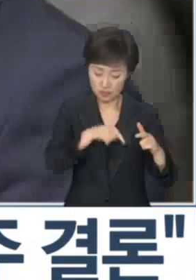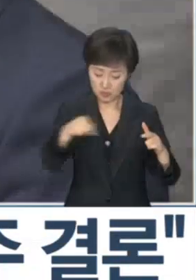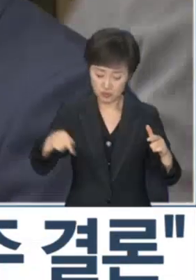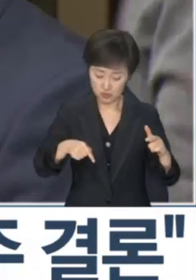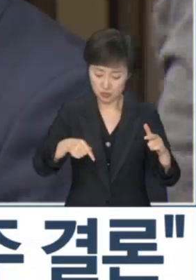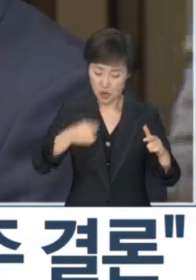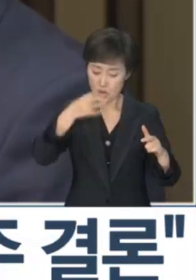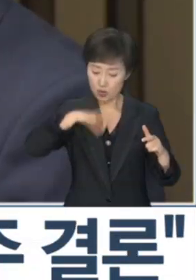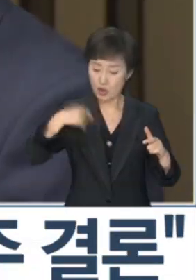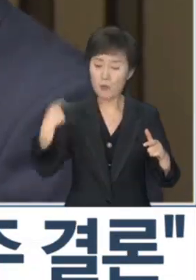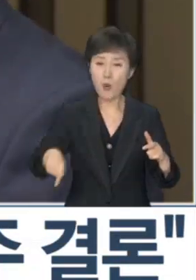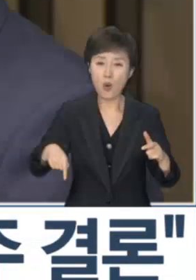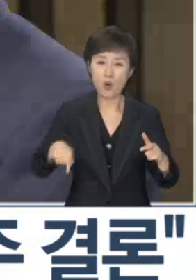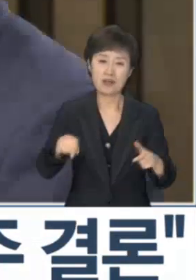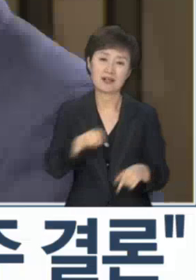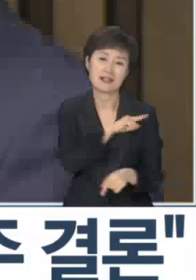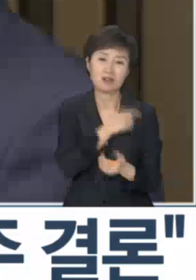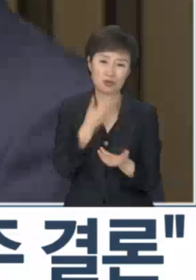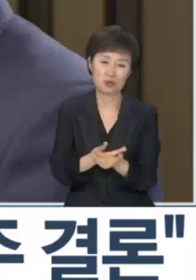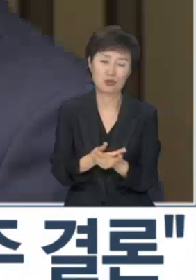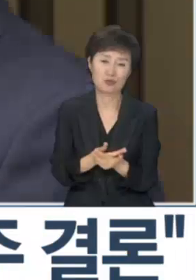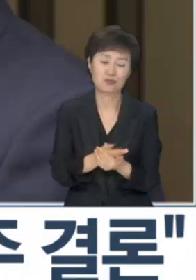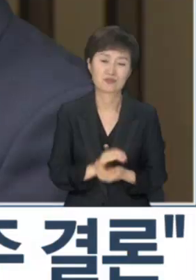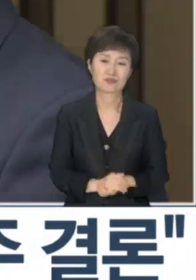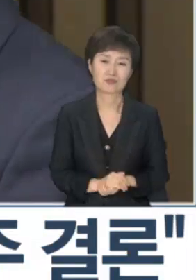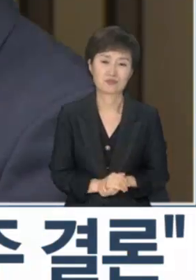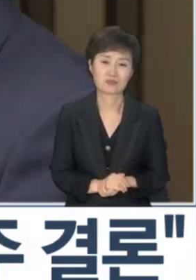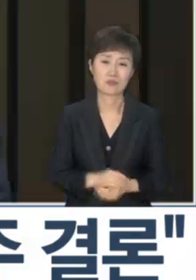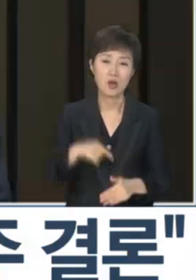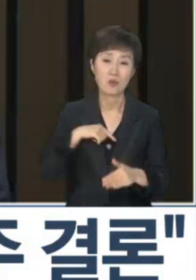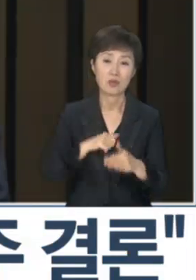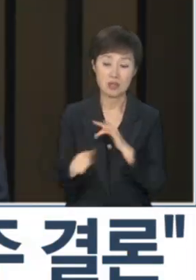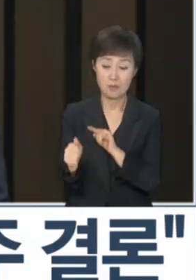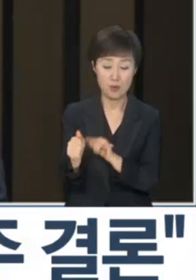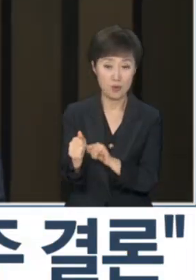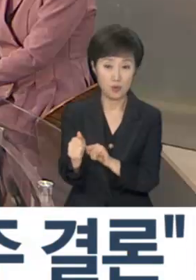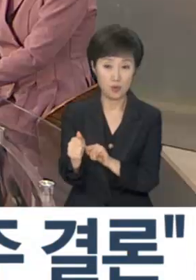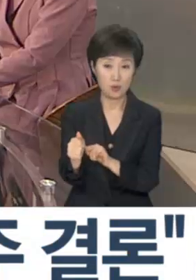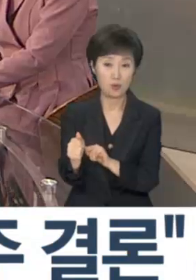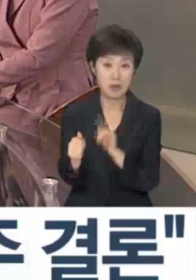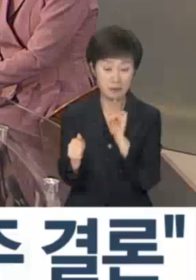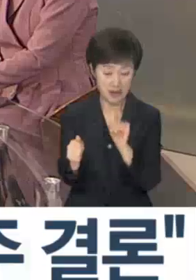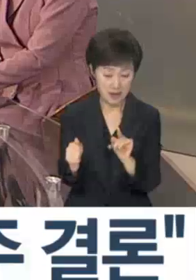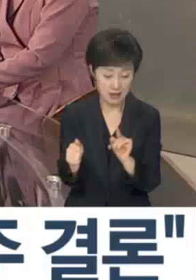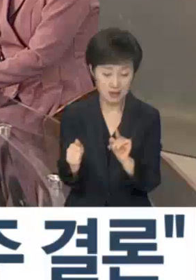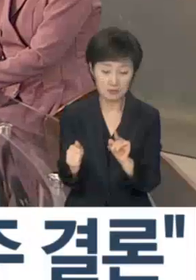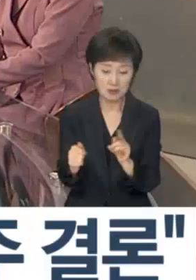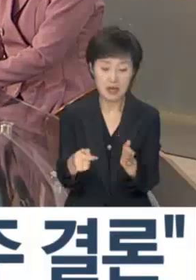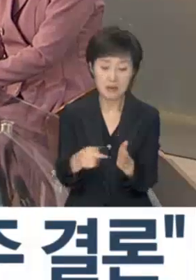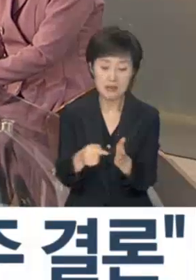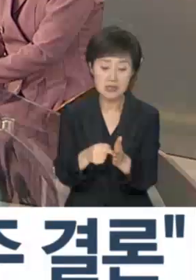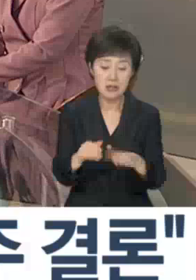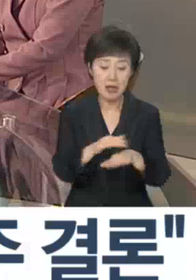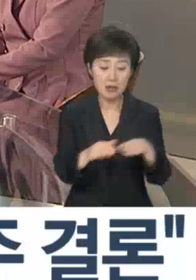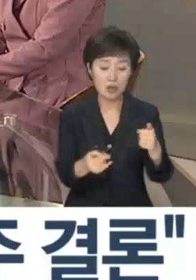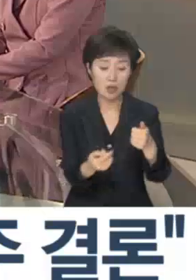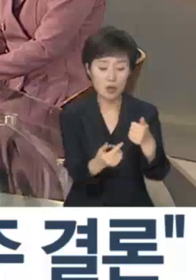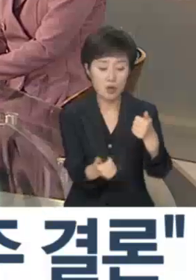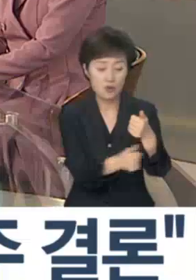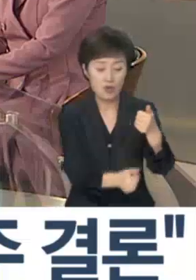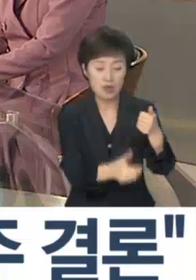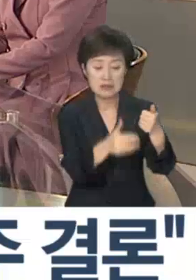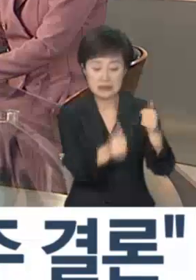맞춰져서 결정이 되리라고 봅니다. 예, 사실은 윤재욱 원내대표, 당대표 권한대행도 여러 번 어떤 비대위원장의 기준점을